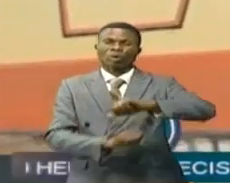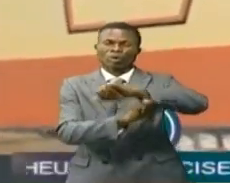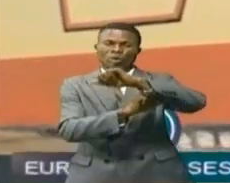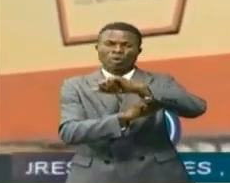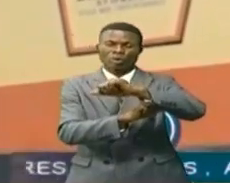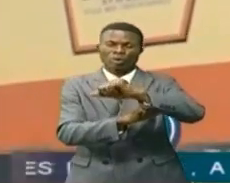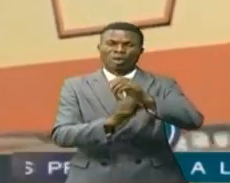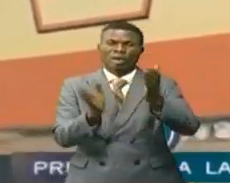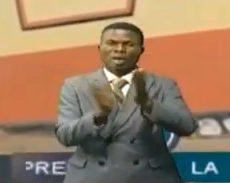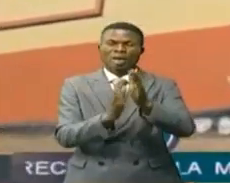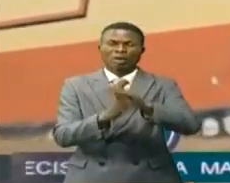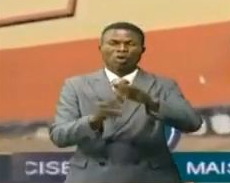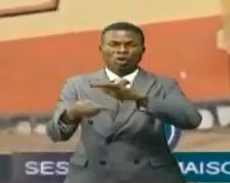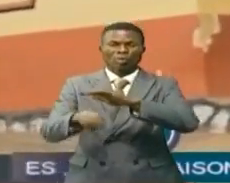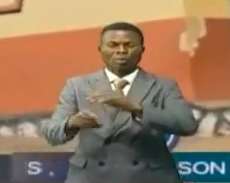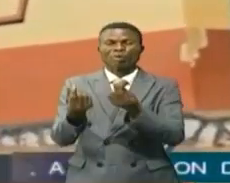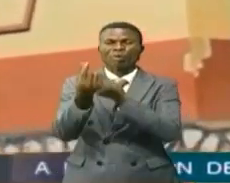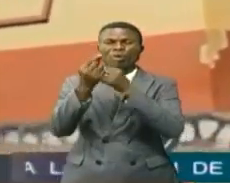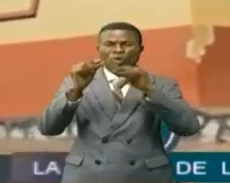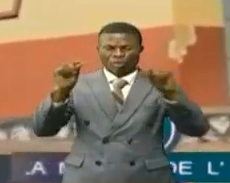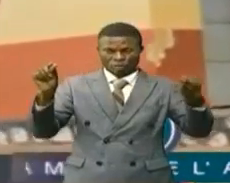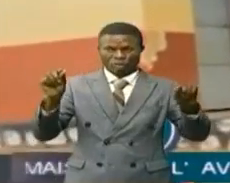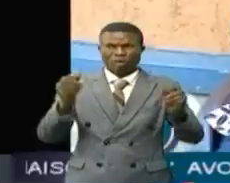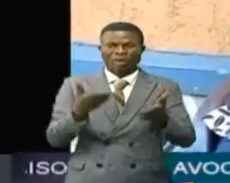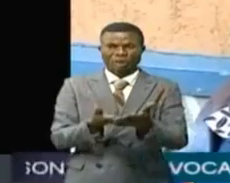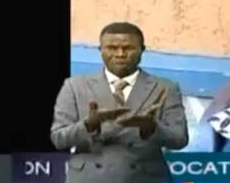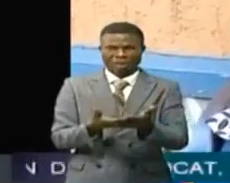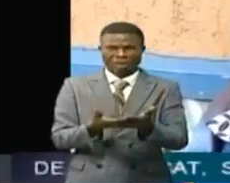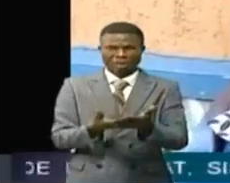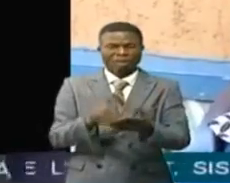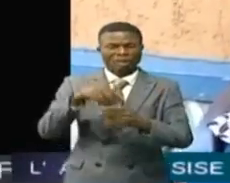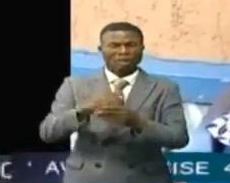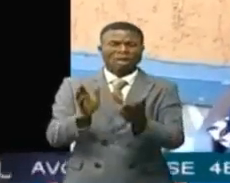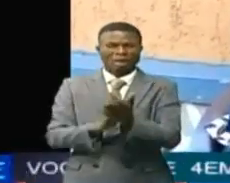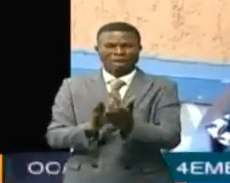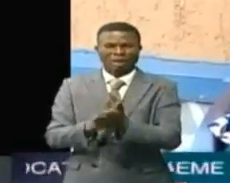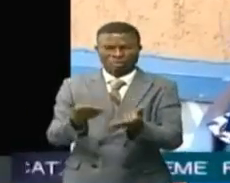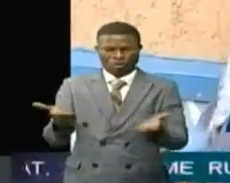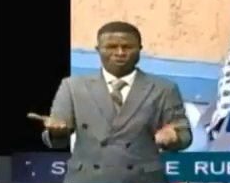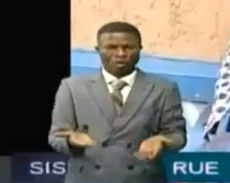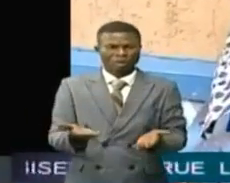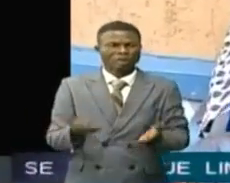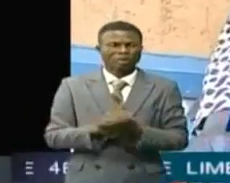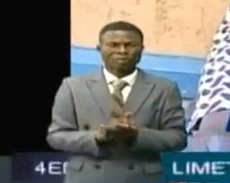la gratuité de l'enseignement en construisant des écoles.